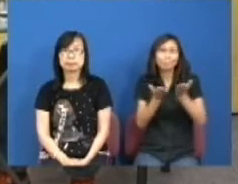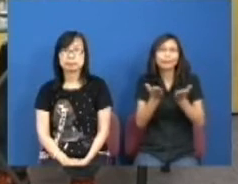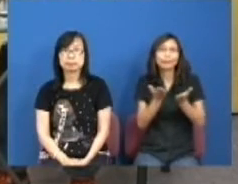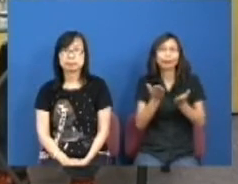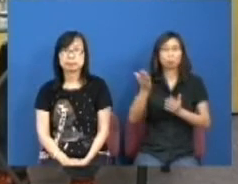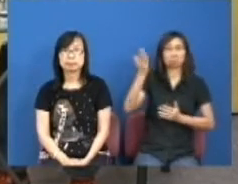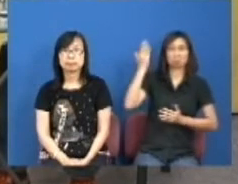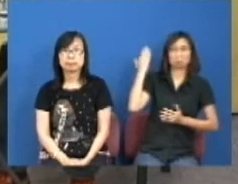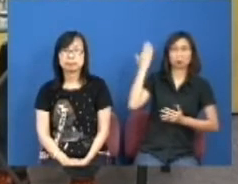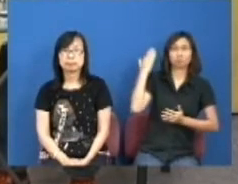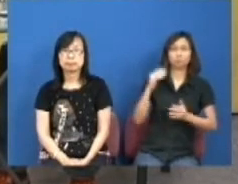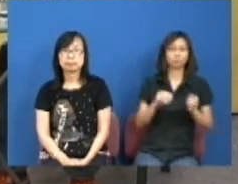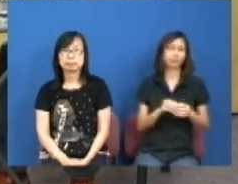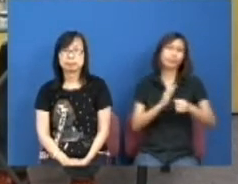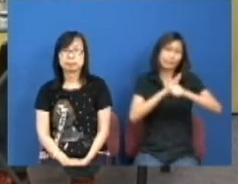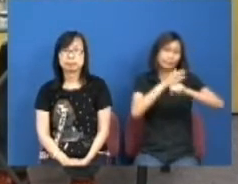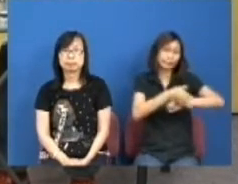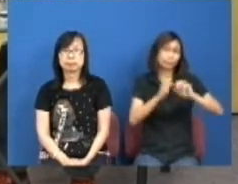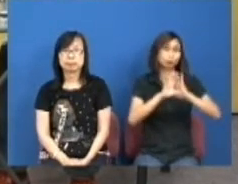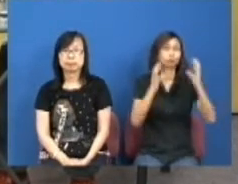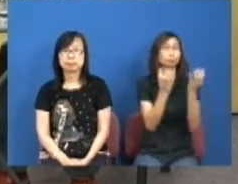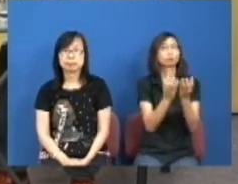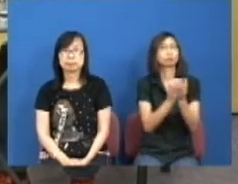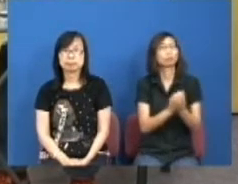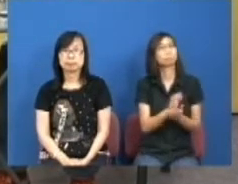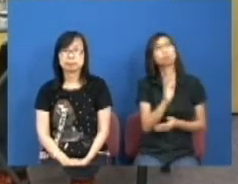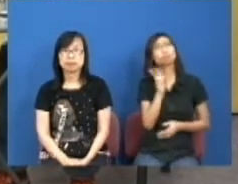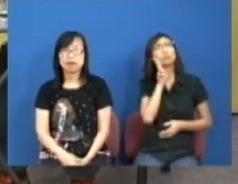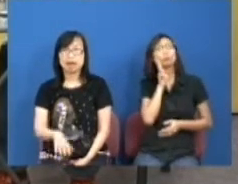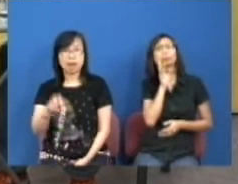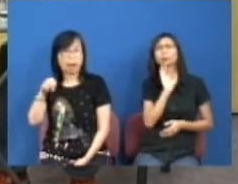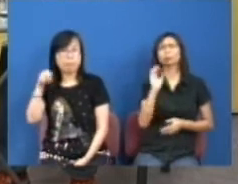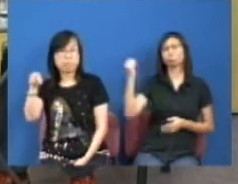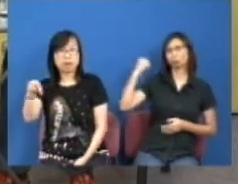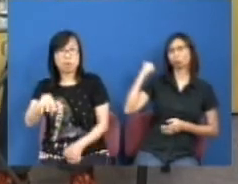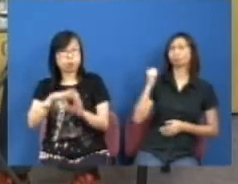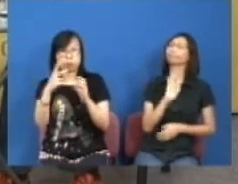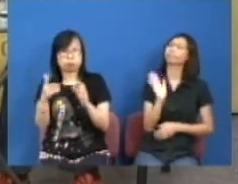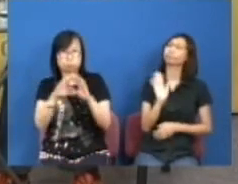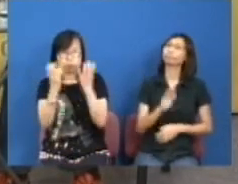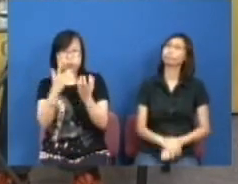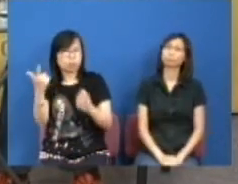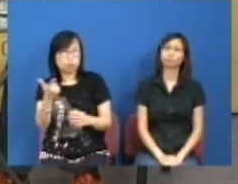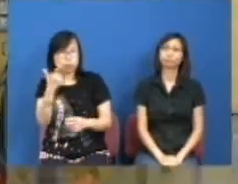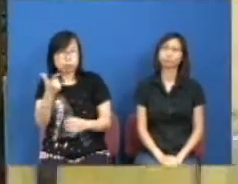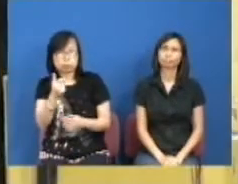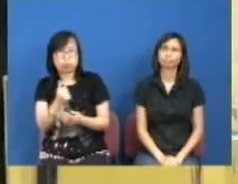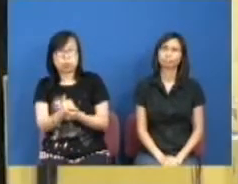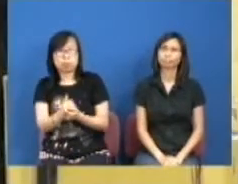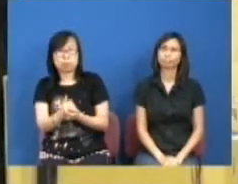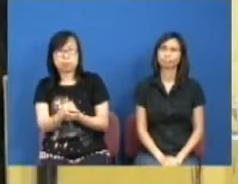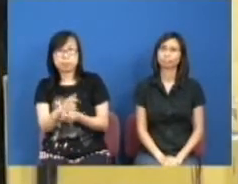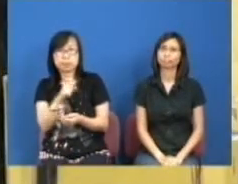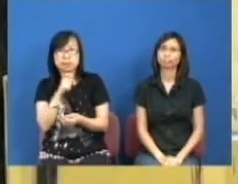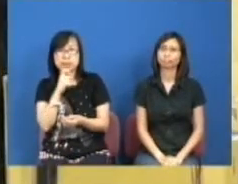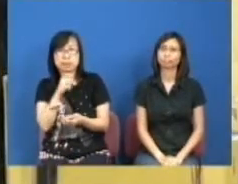政治一啲即係社區團體，似乎依方面不是很強，其實 係啊，因為多數團體其實佢都是一